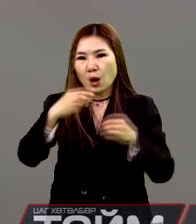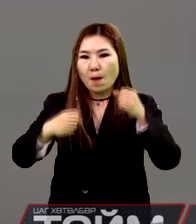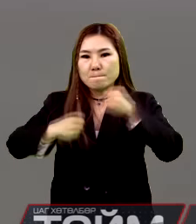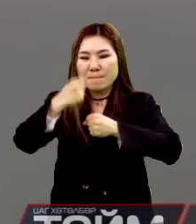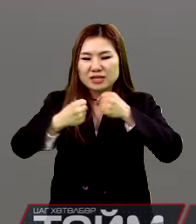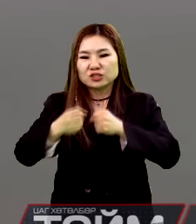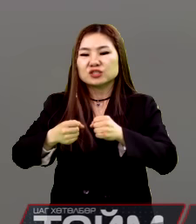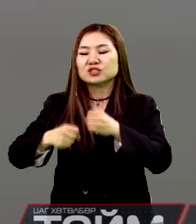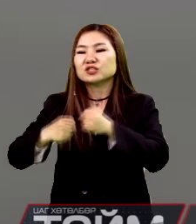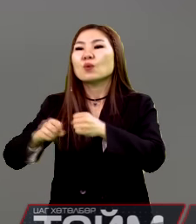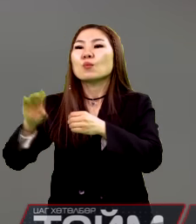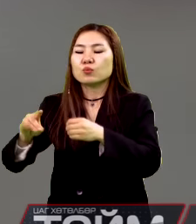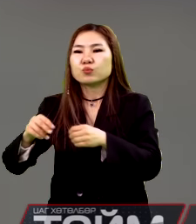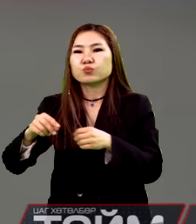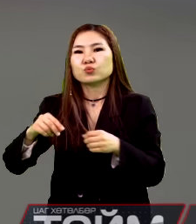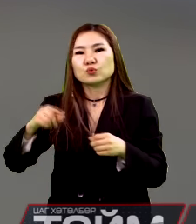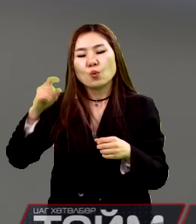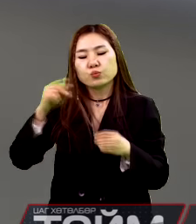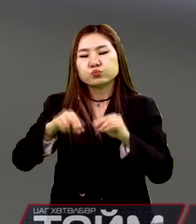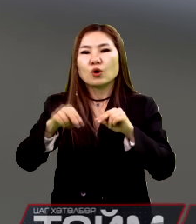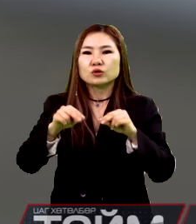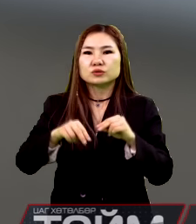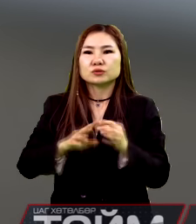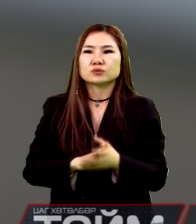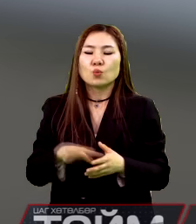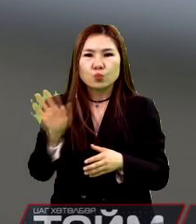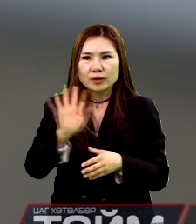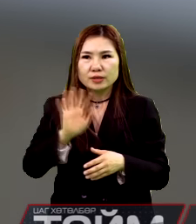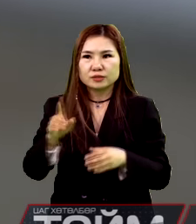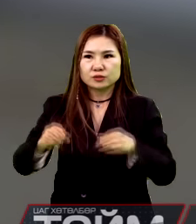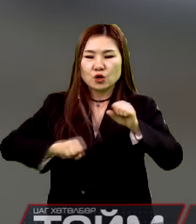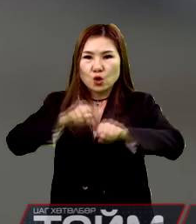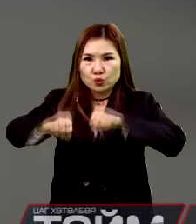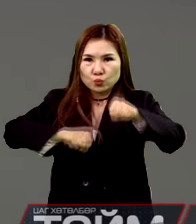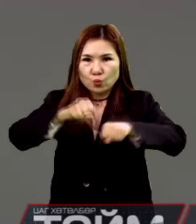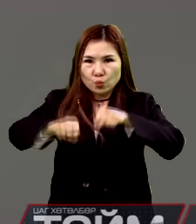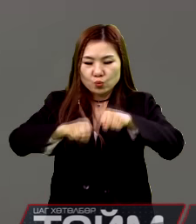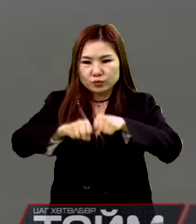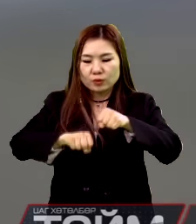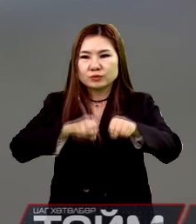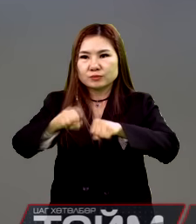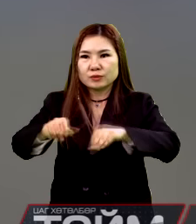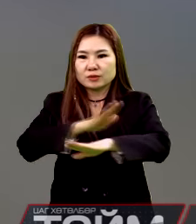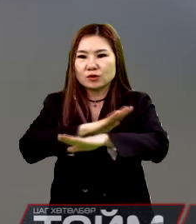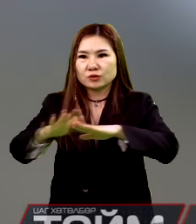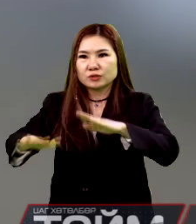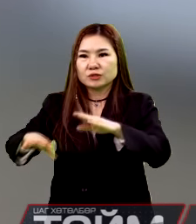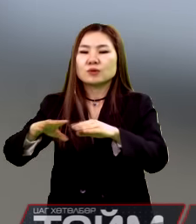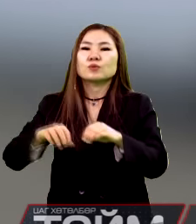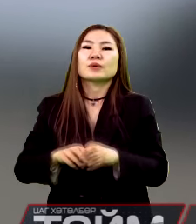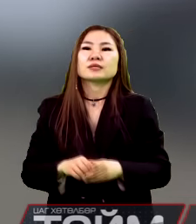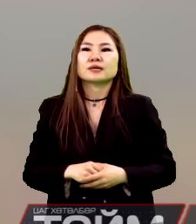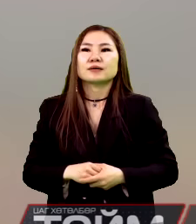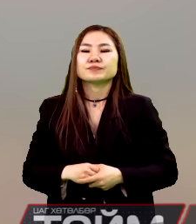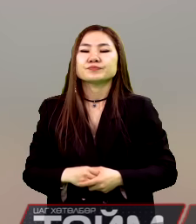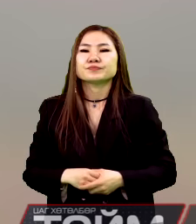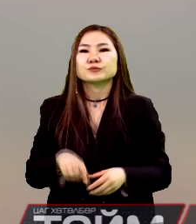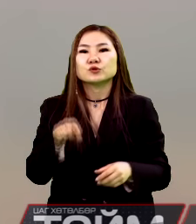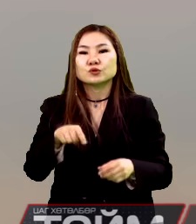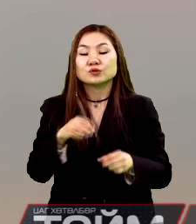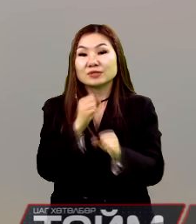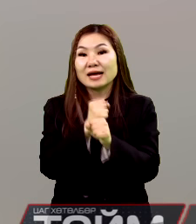гэж ойлгоцсон юм шиг. Энэ чинь дугууны зурагтай өгс. Дугуйтай хүмүүс тавхиж орж ирээд дугуйгаа байршуул тавьдаг юм талбай хөөх. За